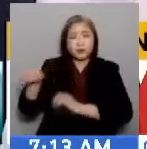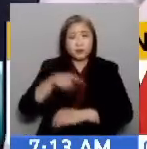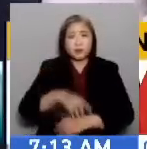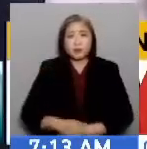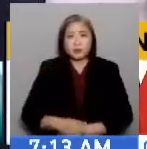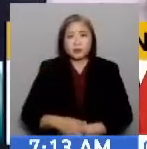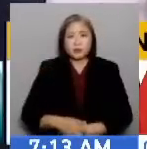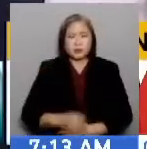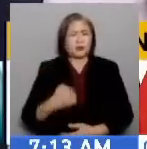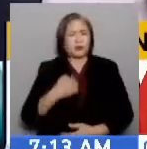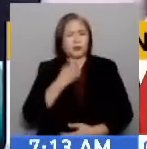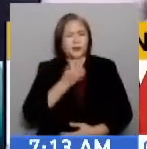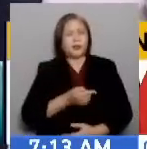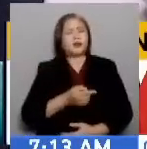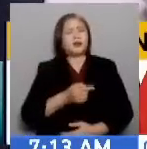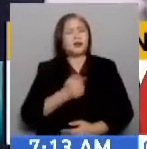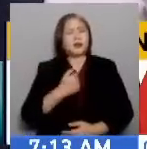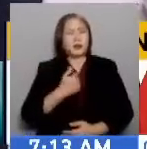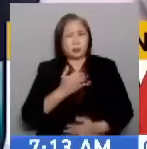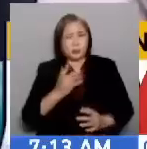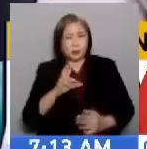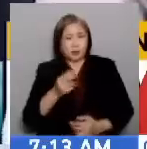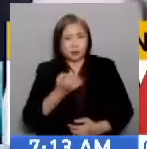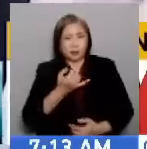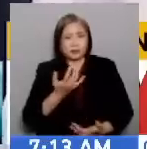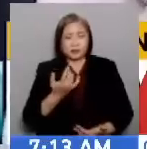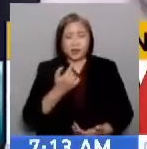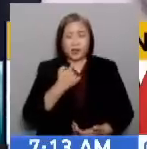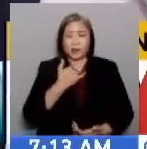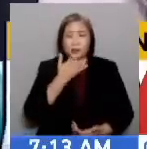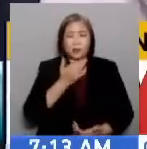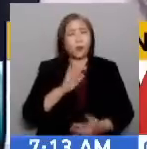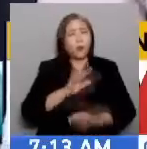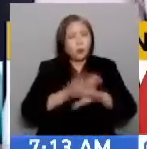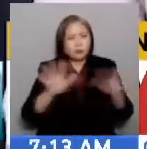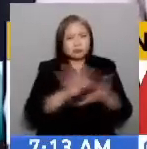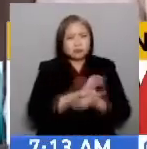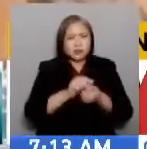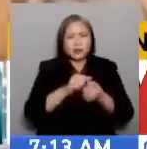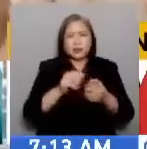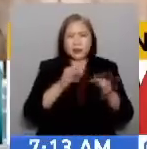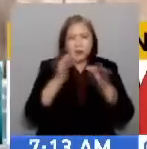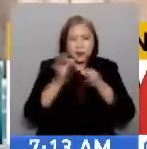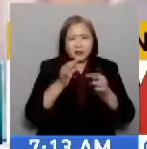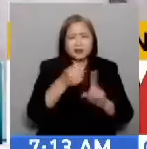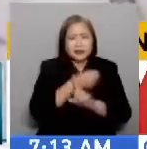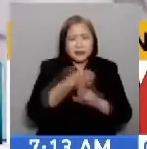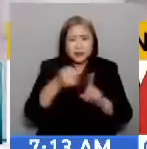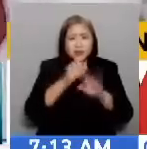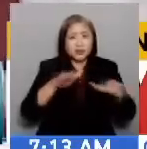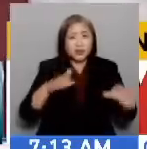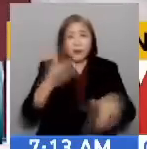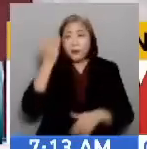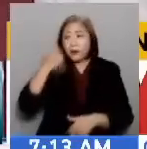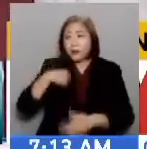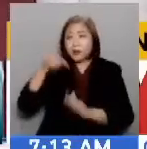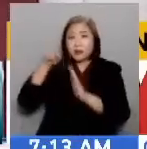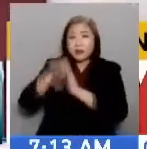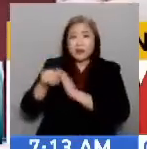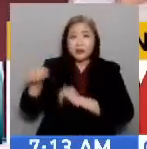not destroy our children because I will kill you? You know, you take your